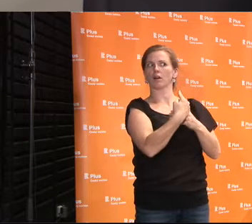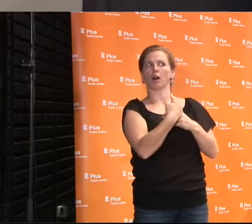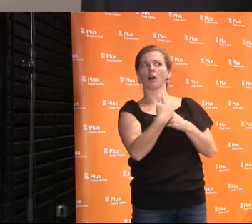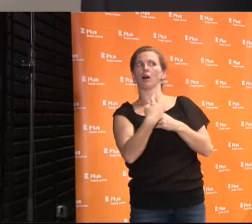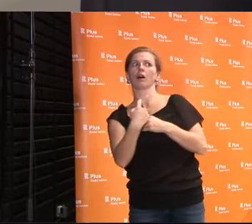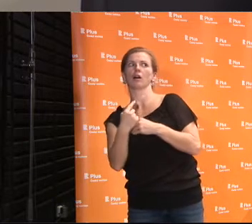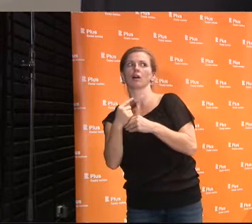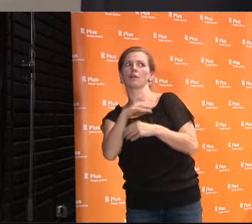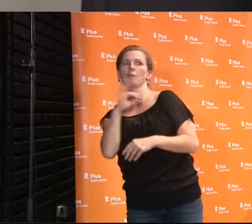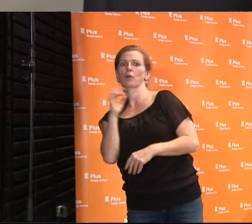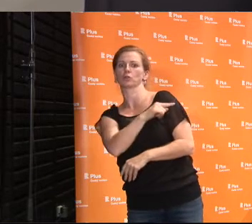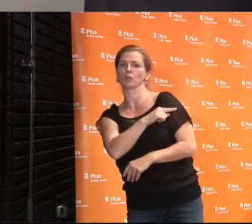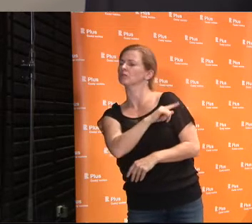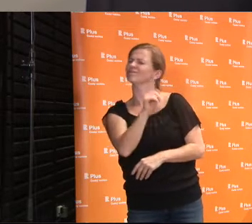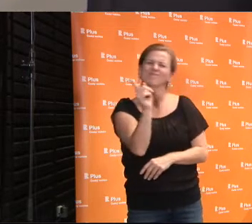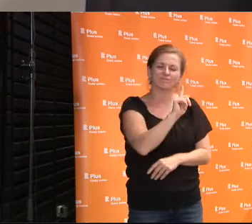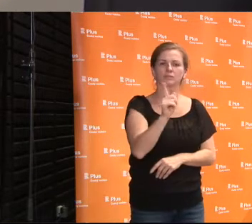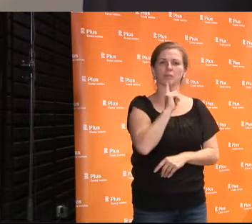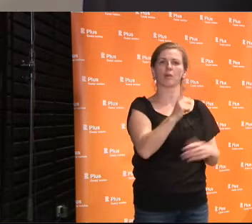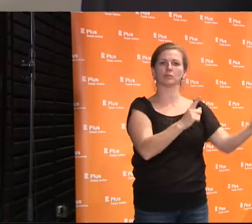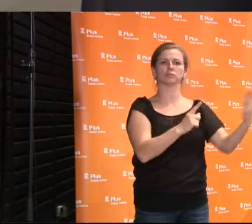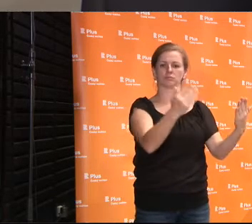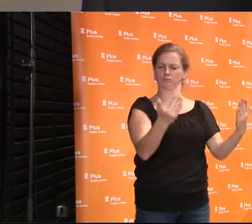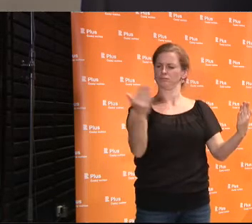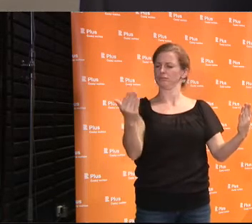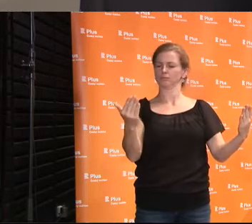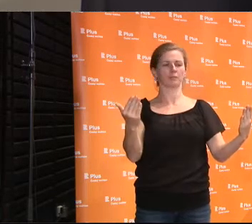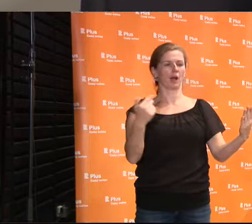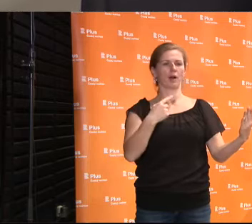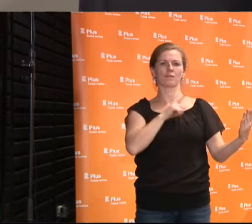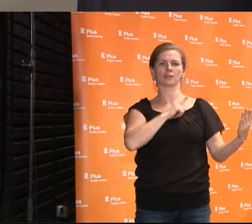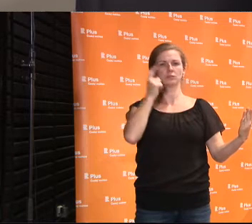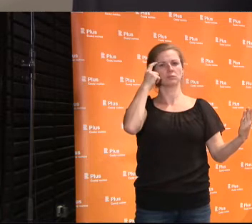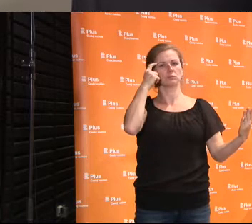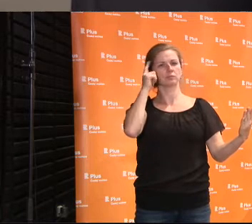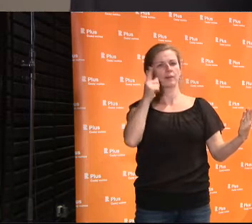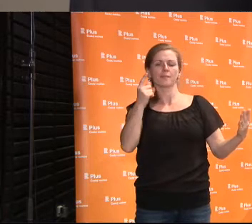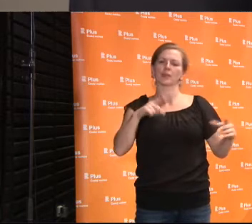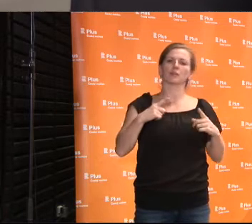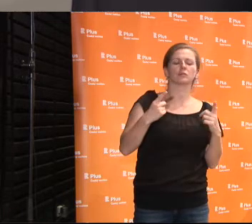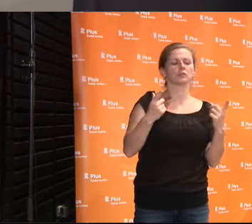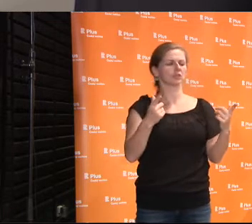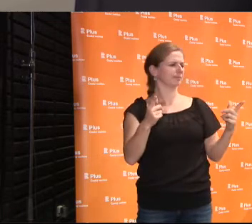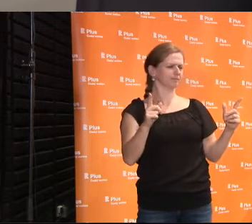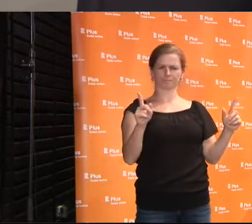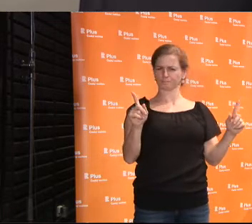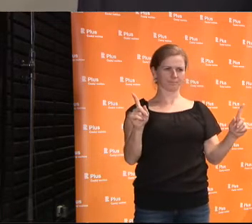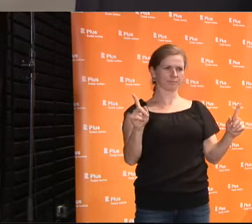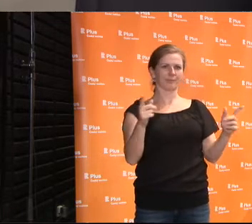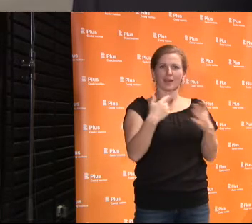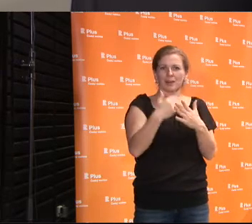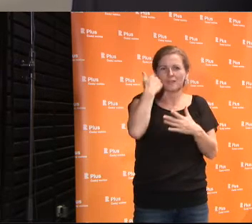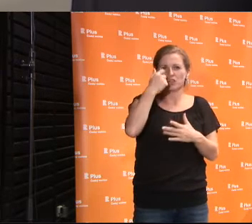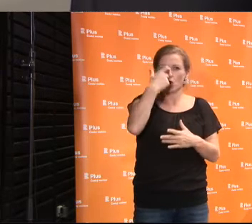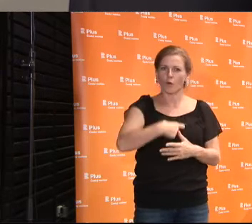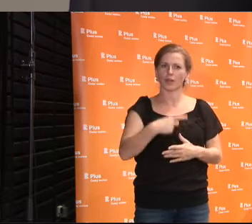vybírat to řešení, které svojí úvahou považujeme za nejlepší. Čili člověk se bude muset k té rozhodovací činnosti také